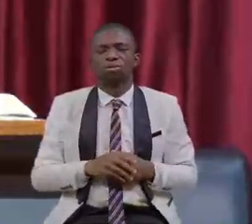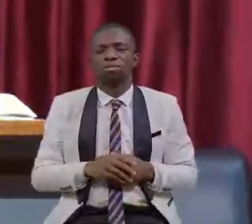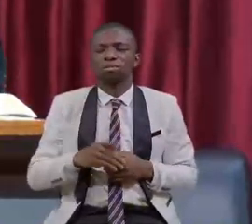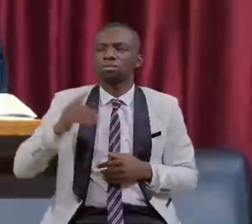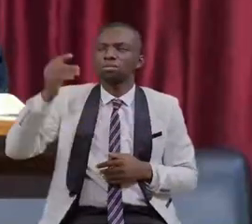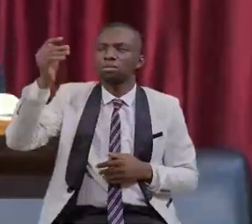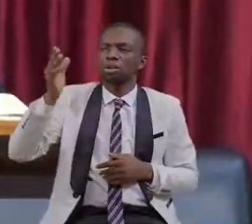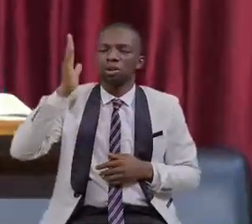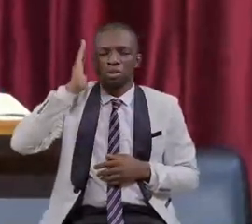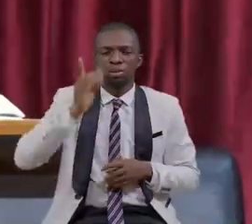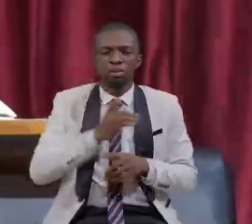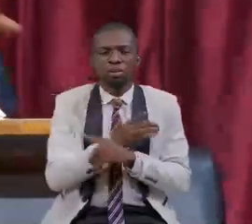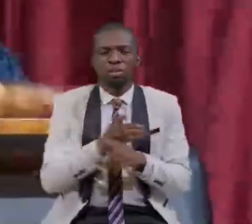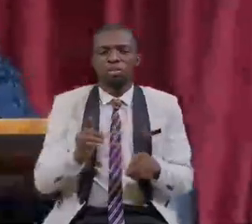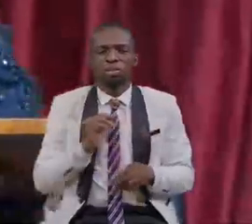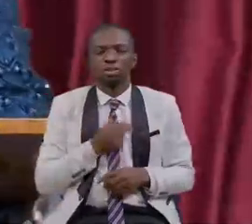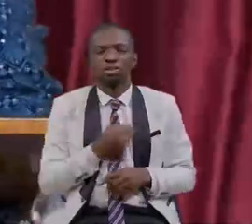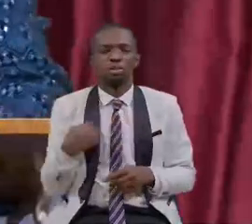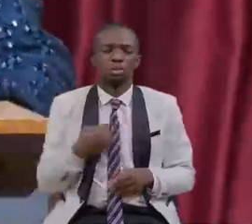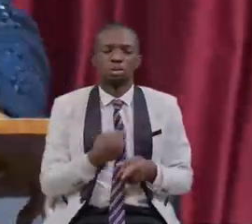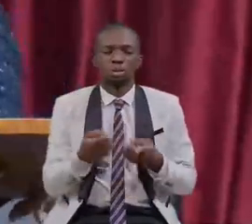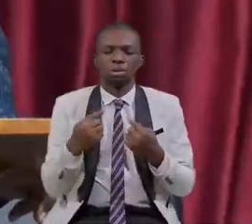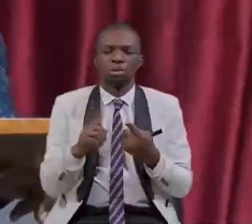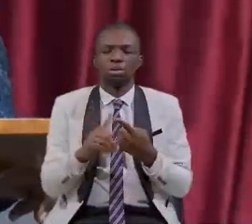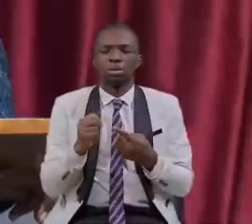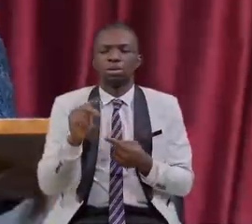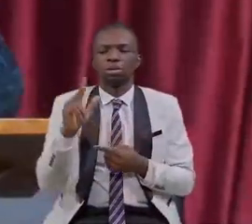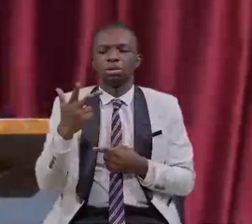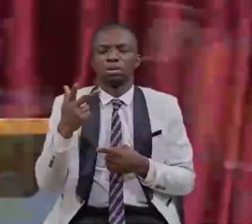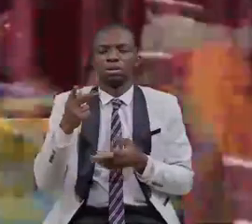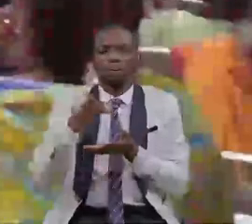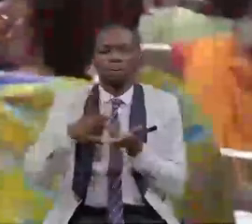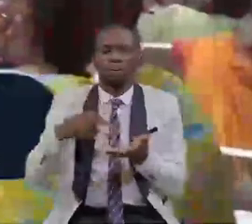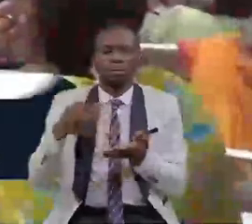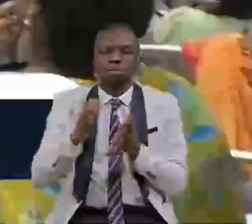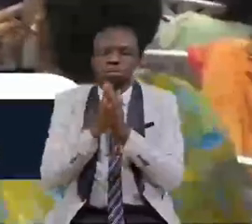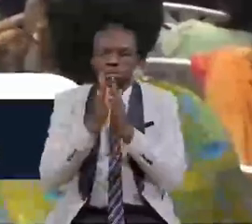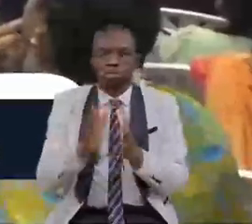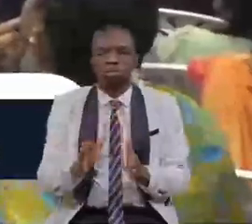Nous venons à la troisième partie de la prière. La troisième partie de la prière